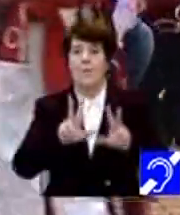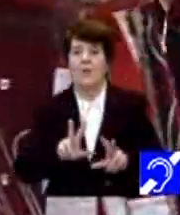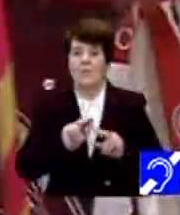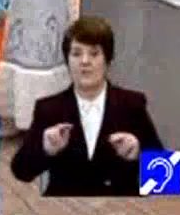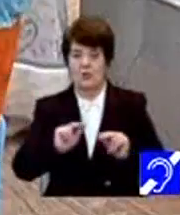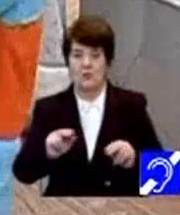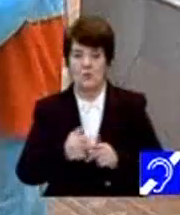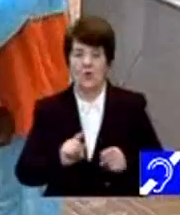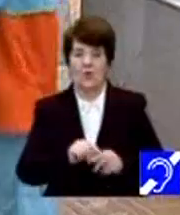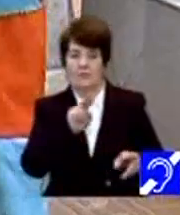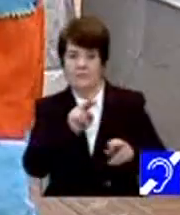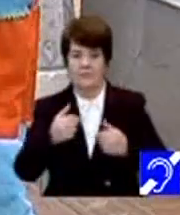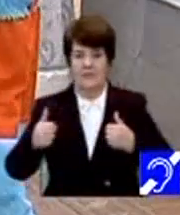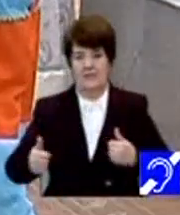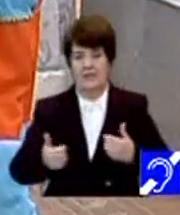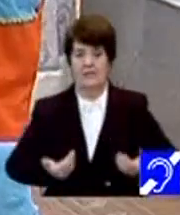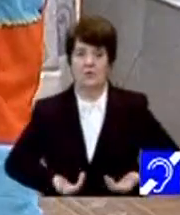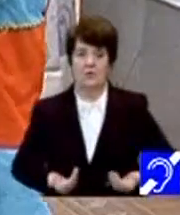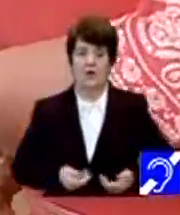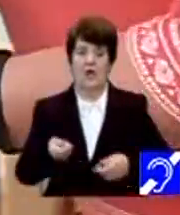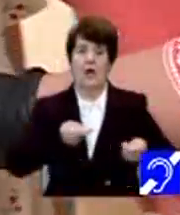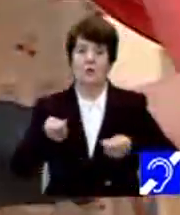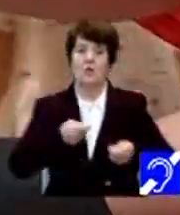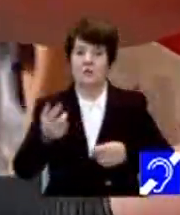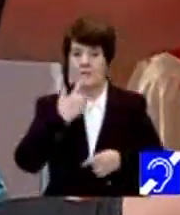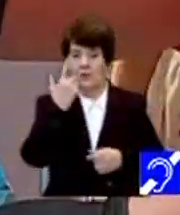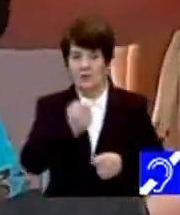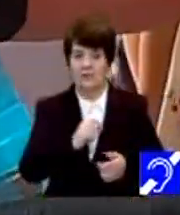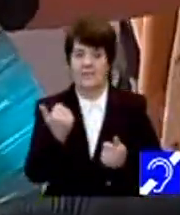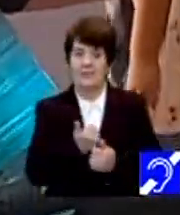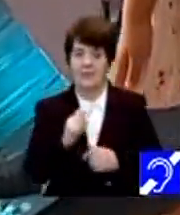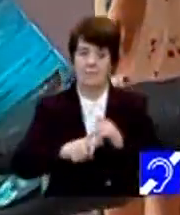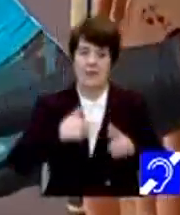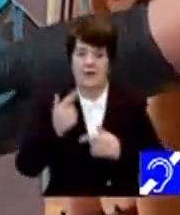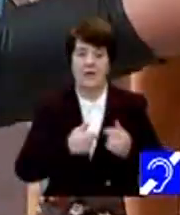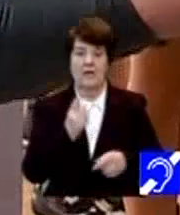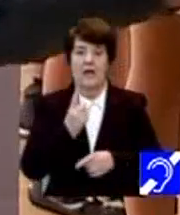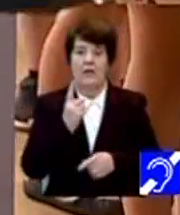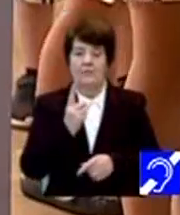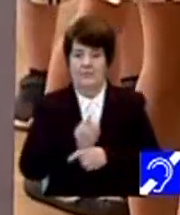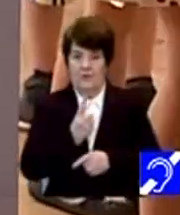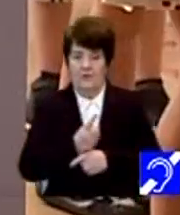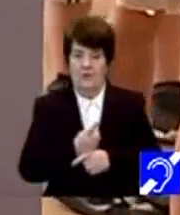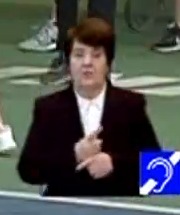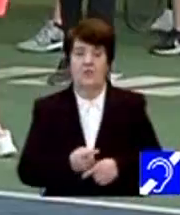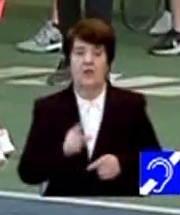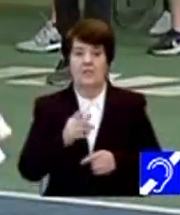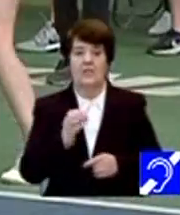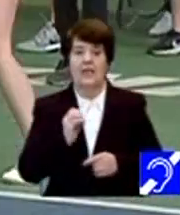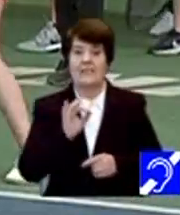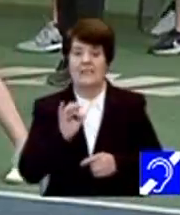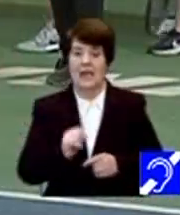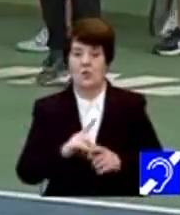aibă grijă de respectarea măsurilor privind distanța socială. Autoritățile au anunțat că de săptămâna viitoare vor fi suspendate și